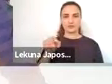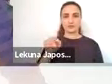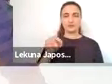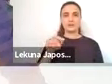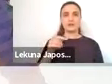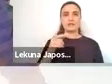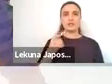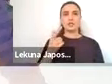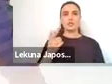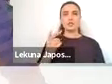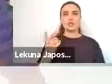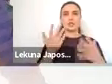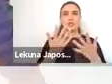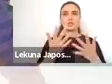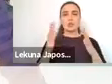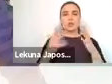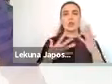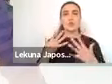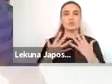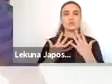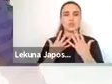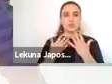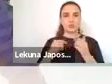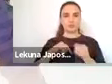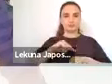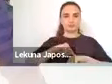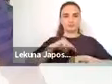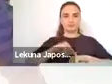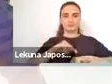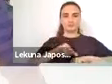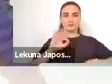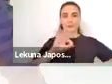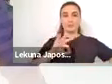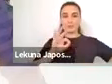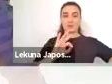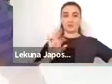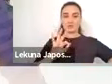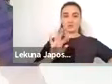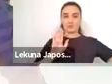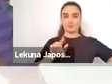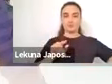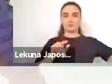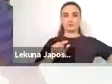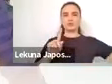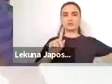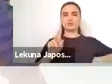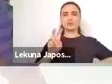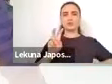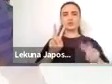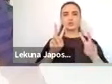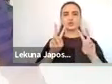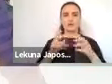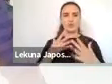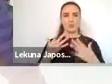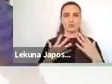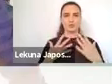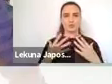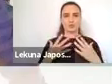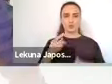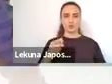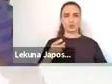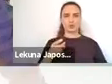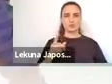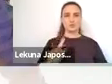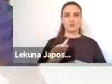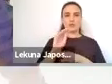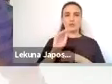და ემოციური კომპეტენციების გაზრდა ხდება და ამაზეც ვისაუბრებ, შევჩერდები, რომ რას ნიშნავს ემოციური კომპეტენციის გაზრდა,